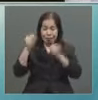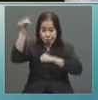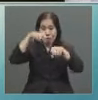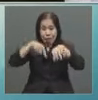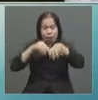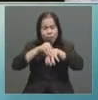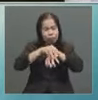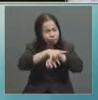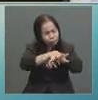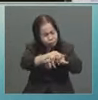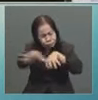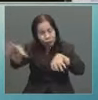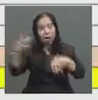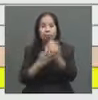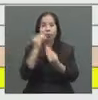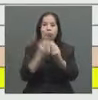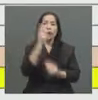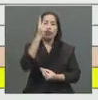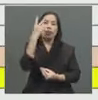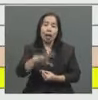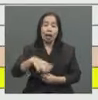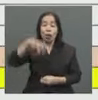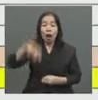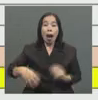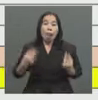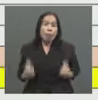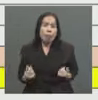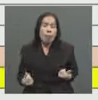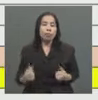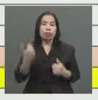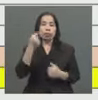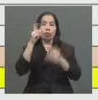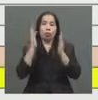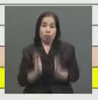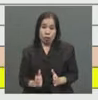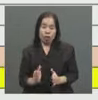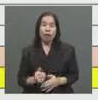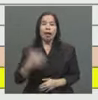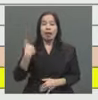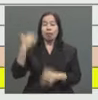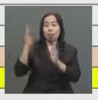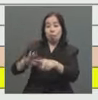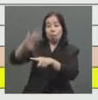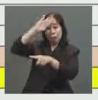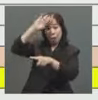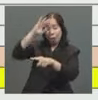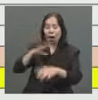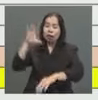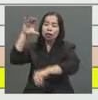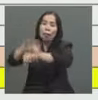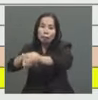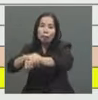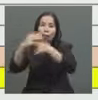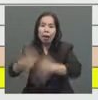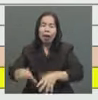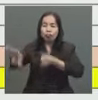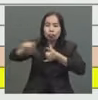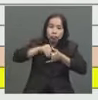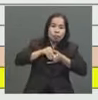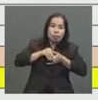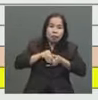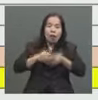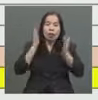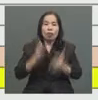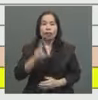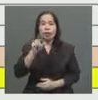สัปดาห์ไปแล้วนะครับสถานบันเทิง11นะครับแล้วก็สัมผัสกับผู้ป่วยที่ยืนยันก่อนหน้านี้นะครับ38ร